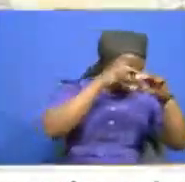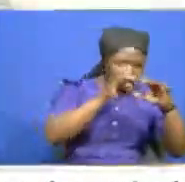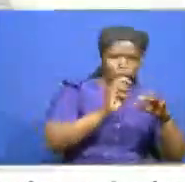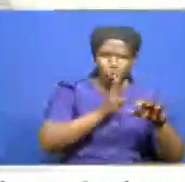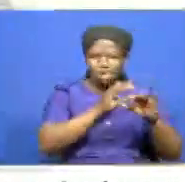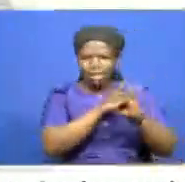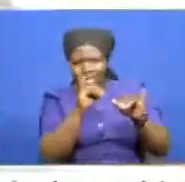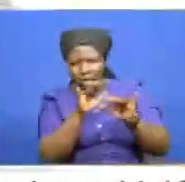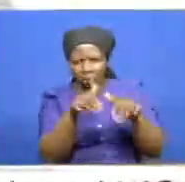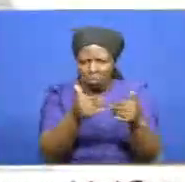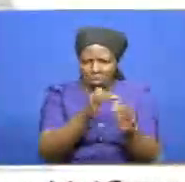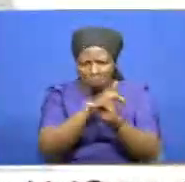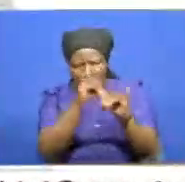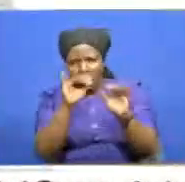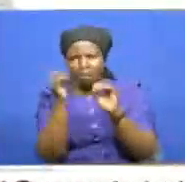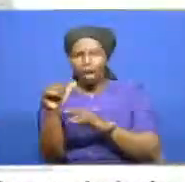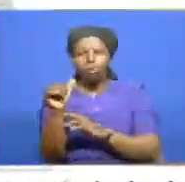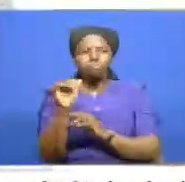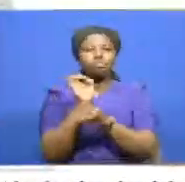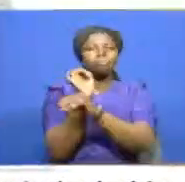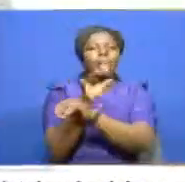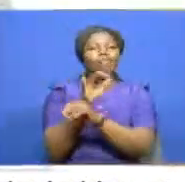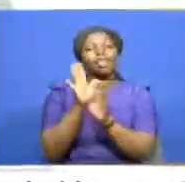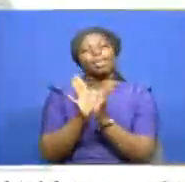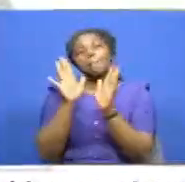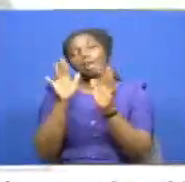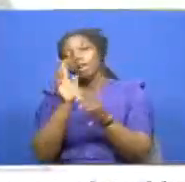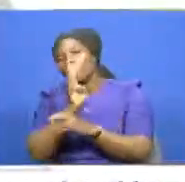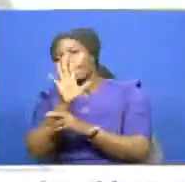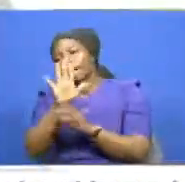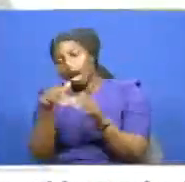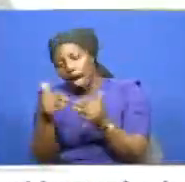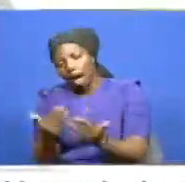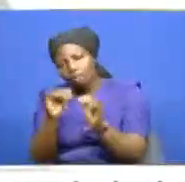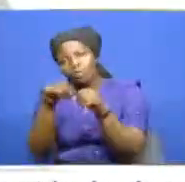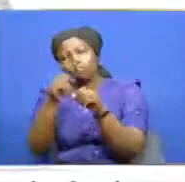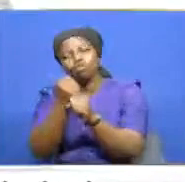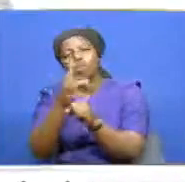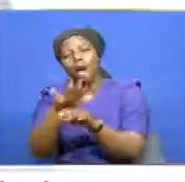to advise wananchi vile maji yao yako na vile wanaweza kuifanyia.